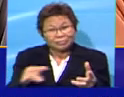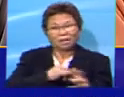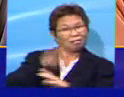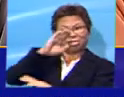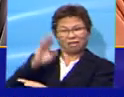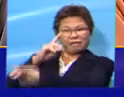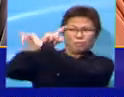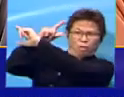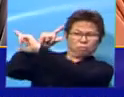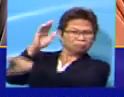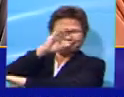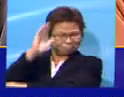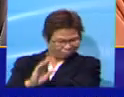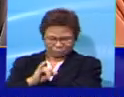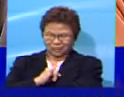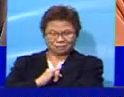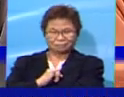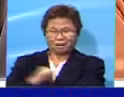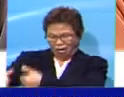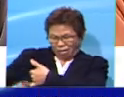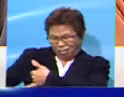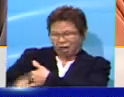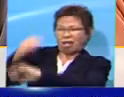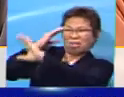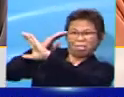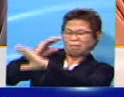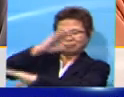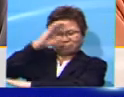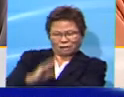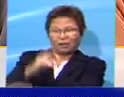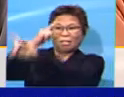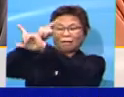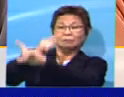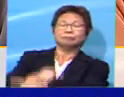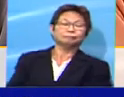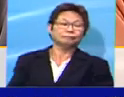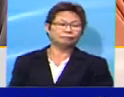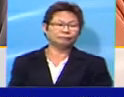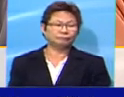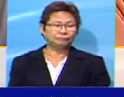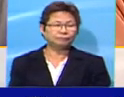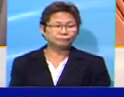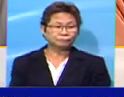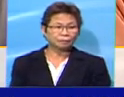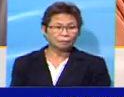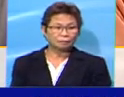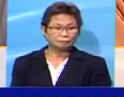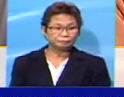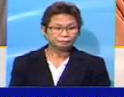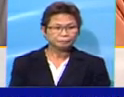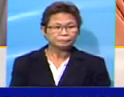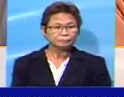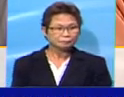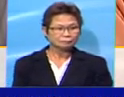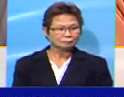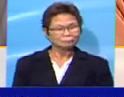melindungi mana-mana mereka yang cuba meletakkan diri mereka melebihi undang-undang yang sudah ada.